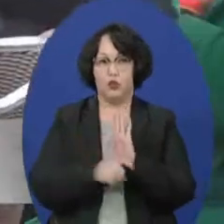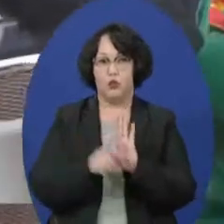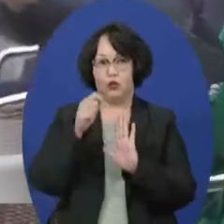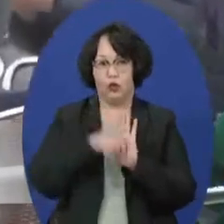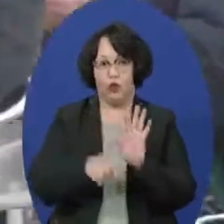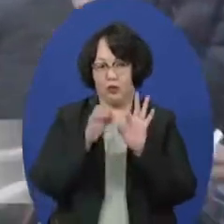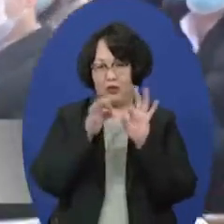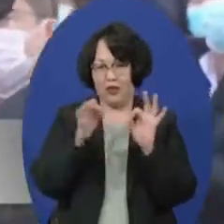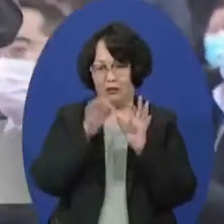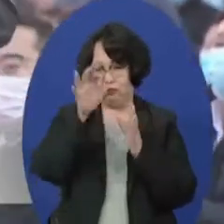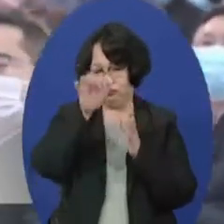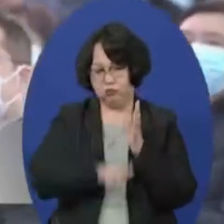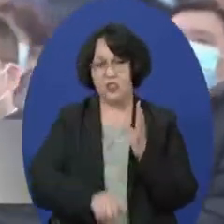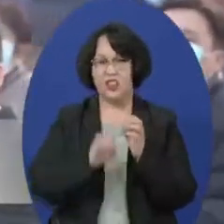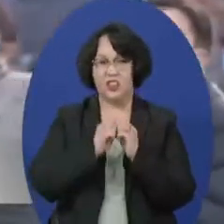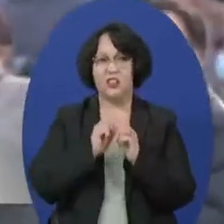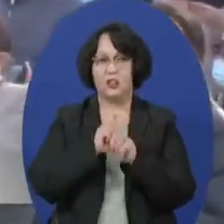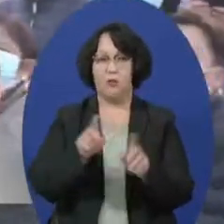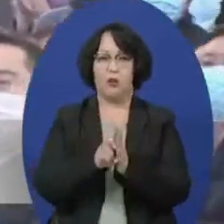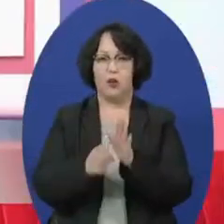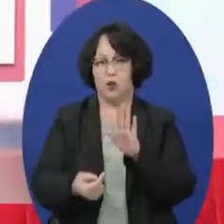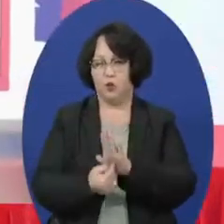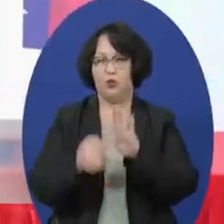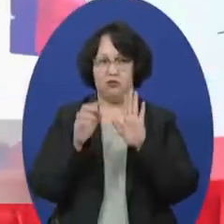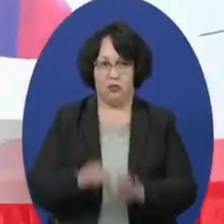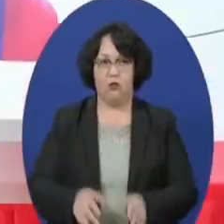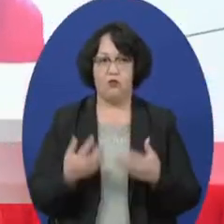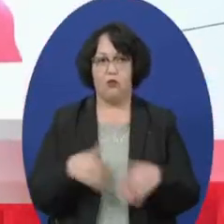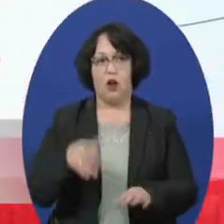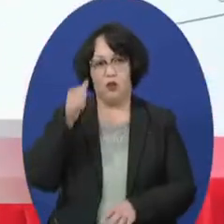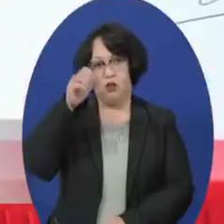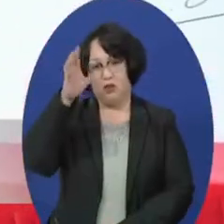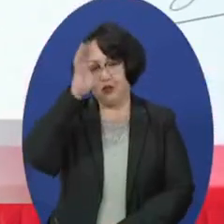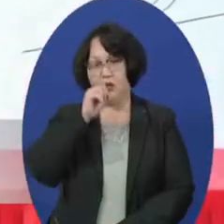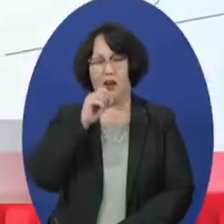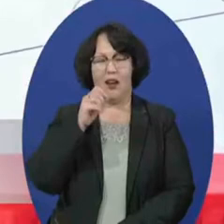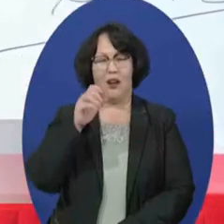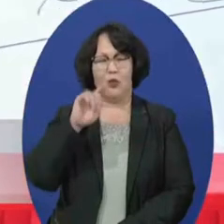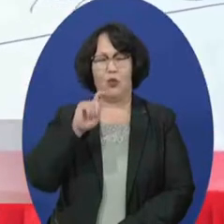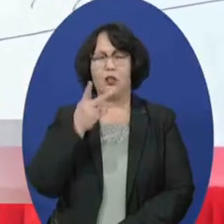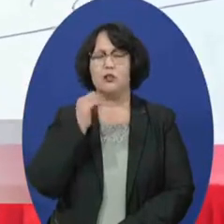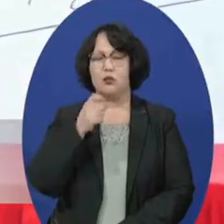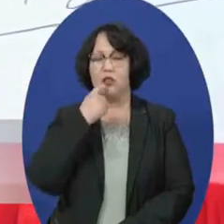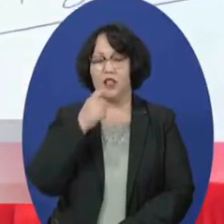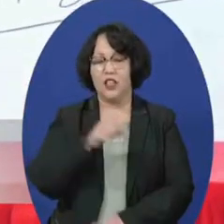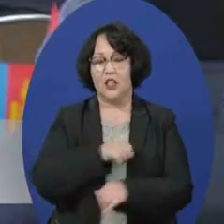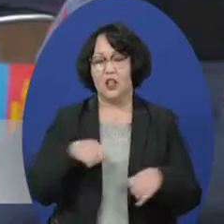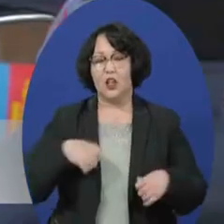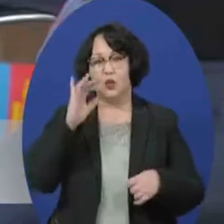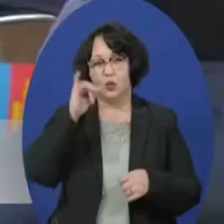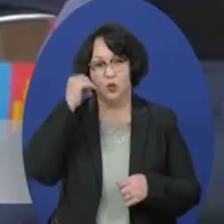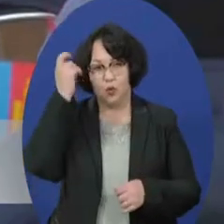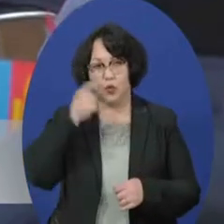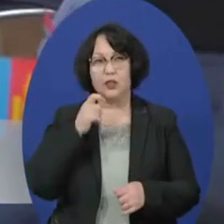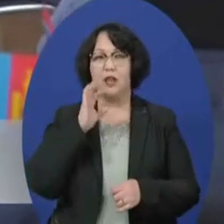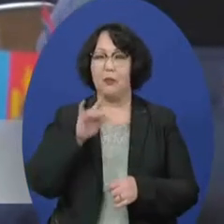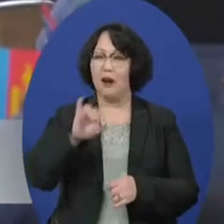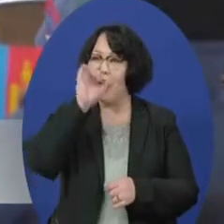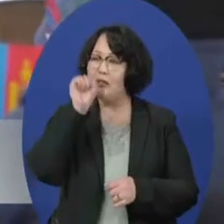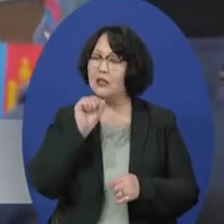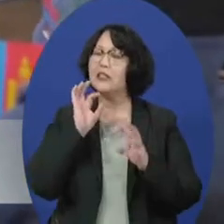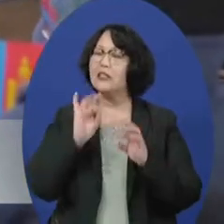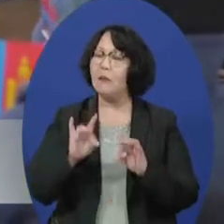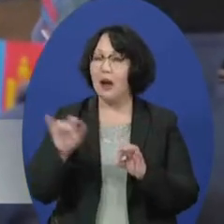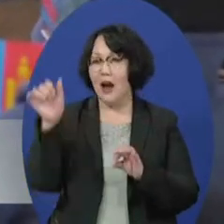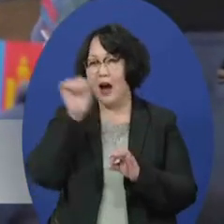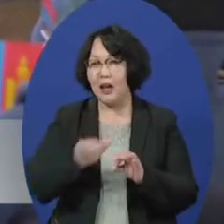бүр хэрэгжих боломжтой. Эхлэл суурийг нь ч тавьсан гэдгээ нэр дэвшигч хэллээ. Ард иргэдээ юу хүсдэг, ямар асуудал тулгарч байгааг шийдэх хангалттай